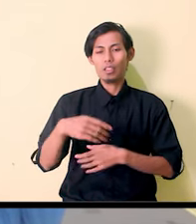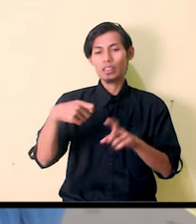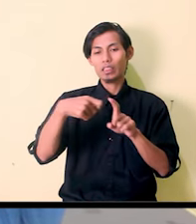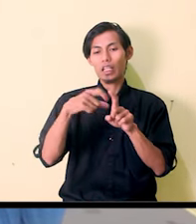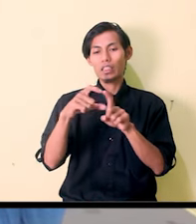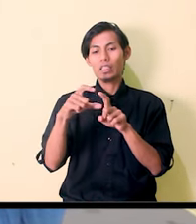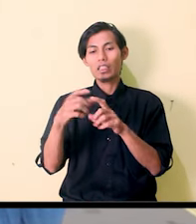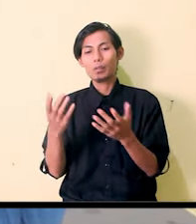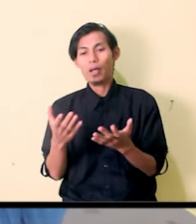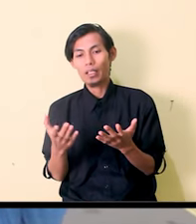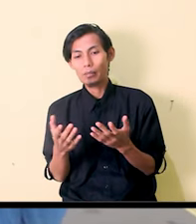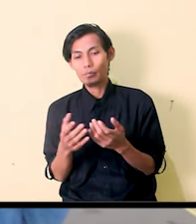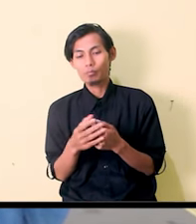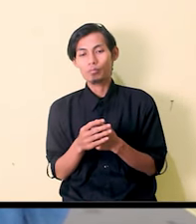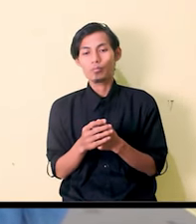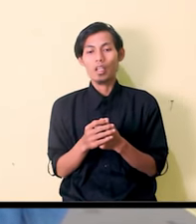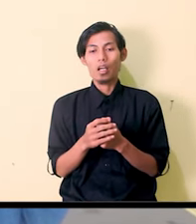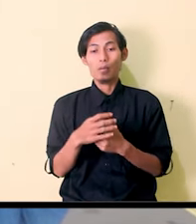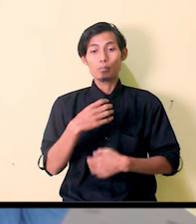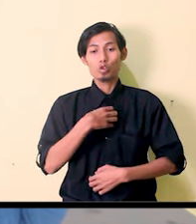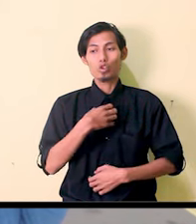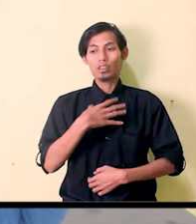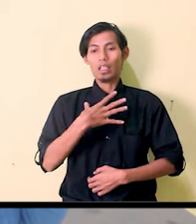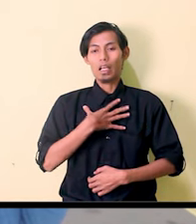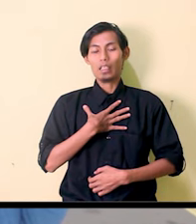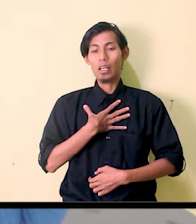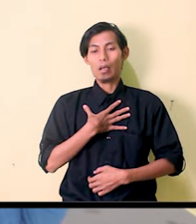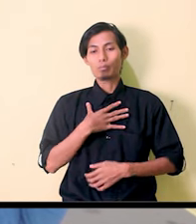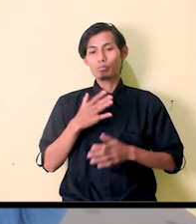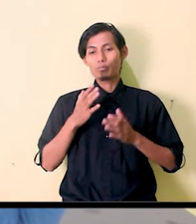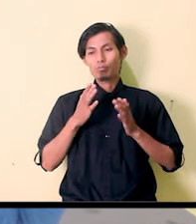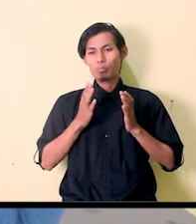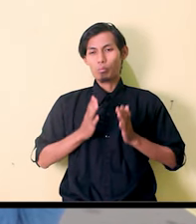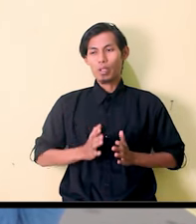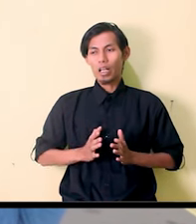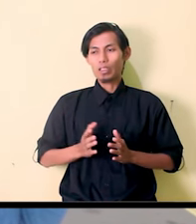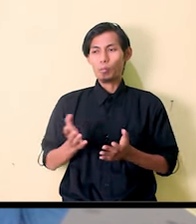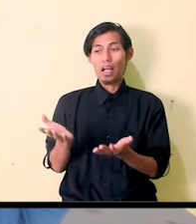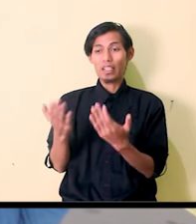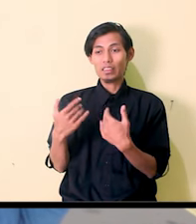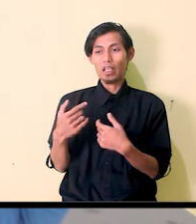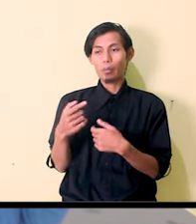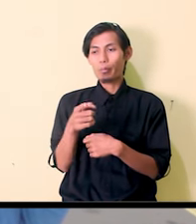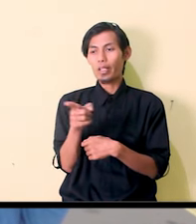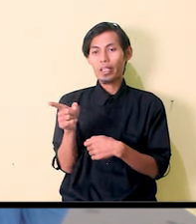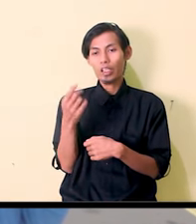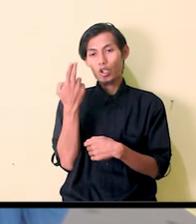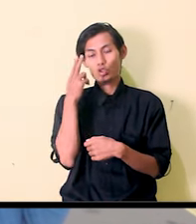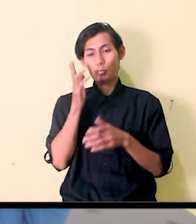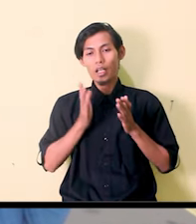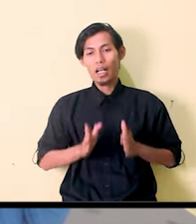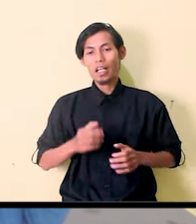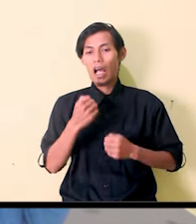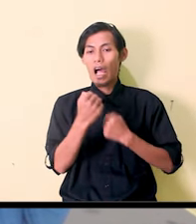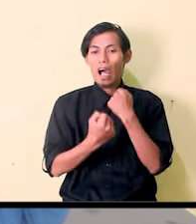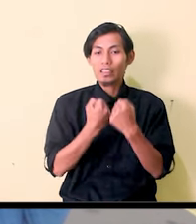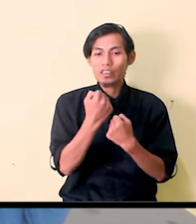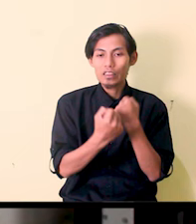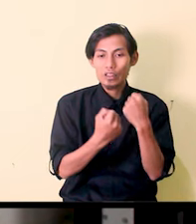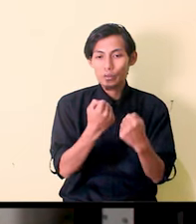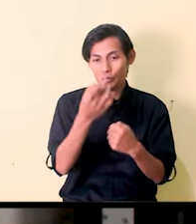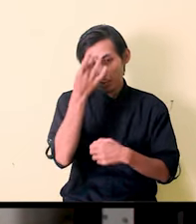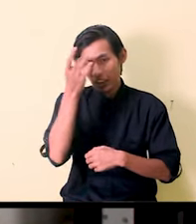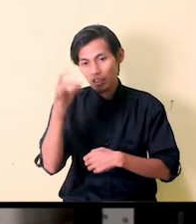kalau peran saya untuk kdd ya itu selalu mengajak mereka untuk berperan aktif di desa agar mereka